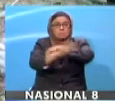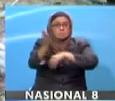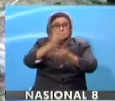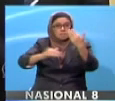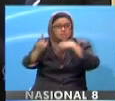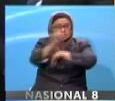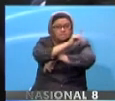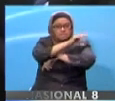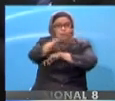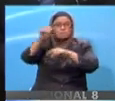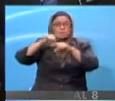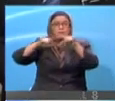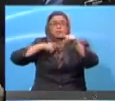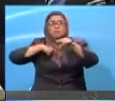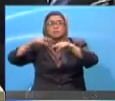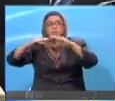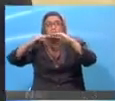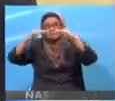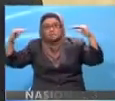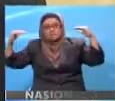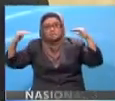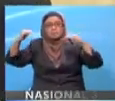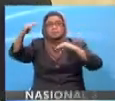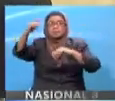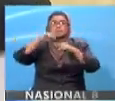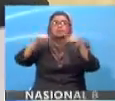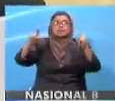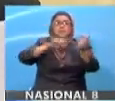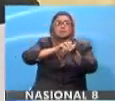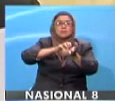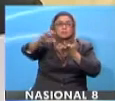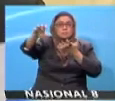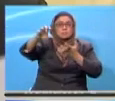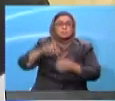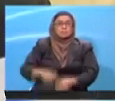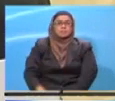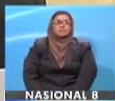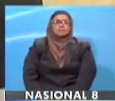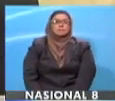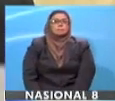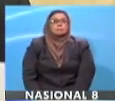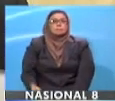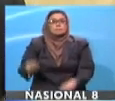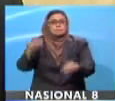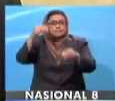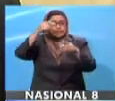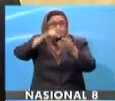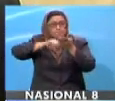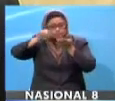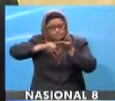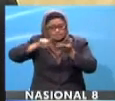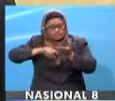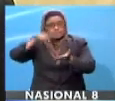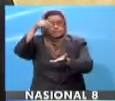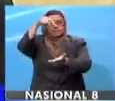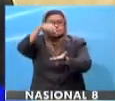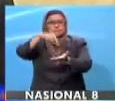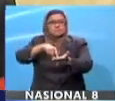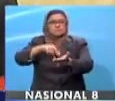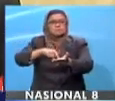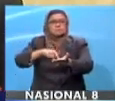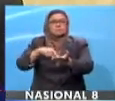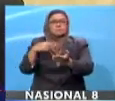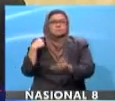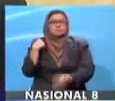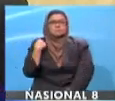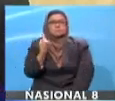menegak mengalami kerosakan. Kita dalam siasatan ini telah pun dapat terdapat